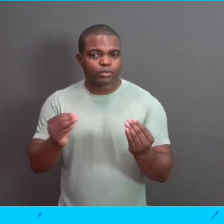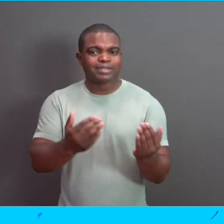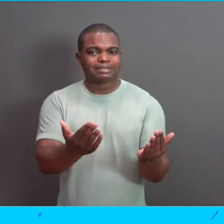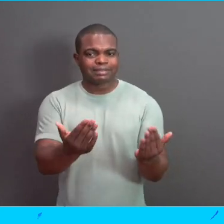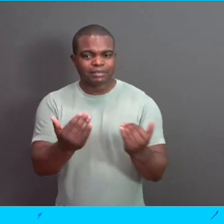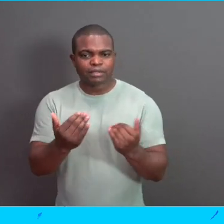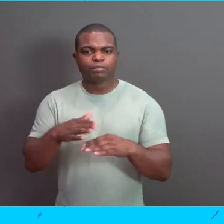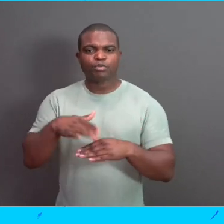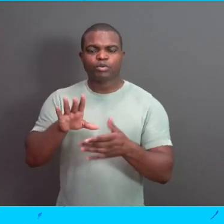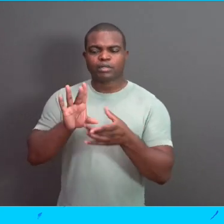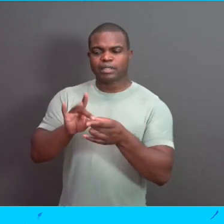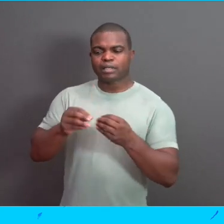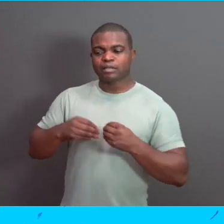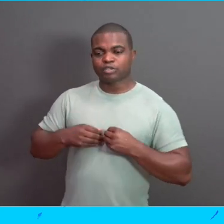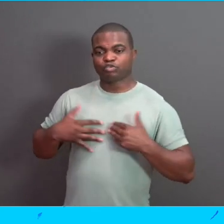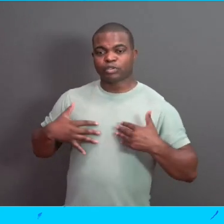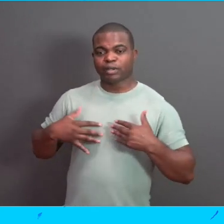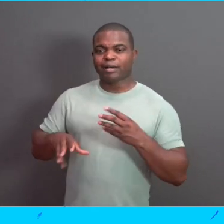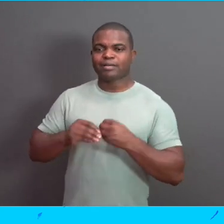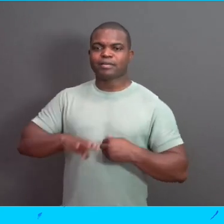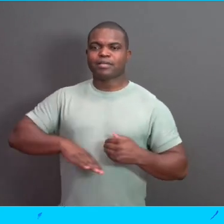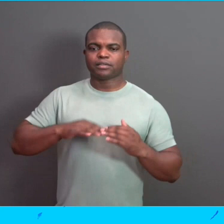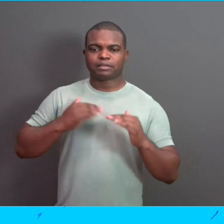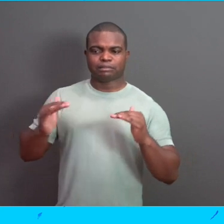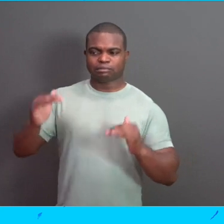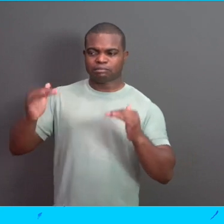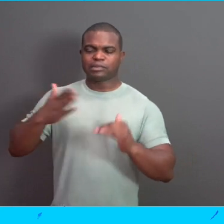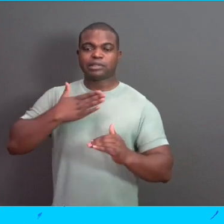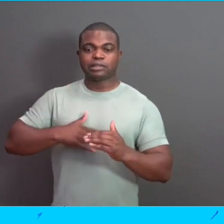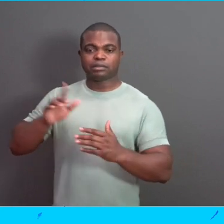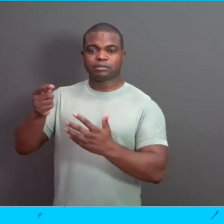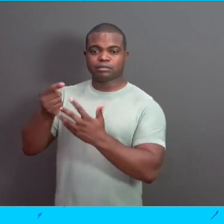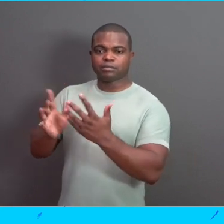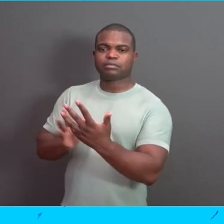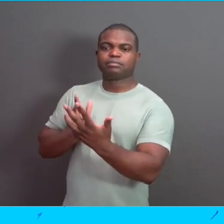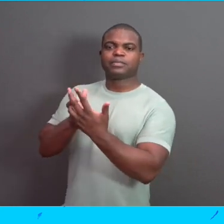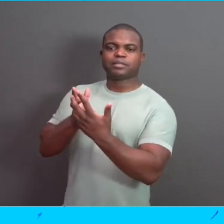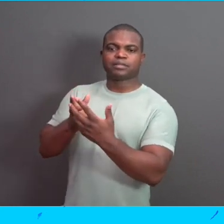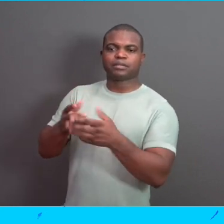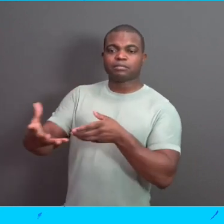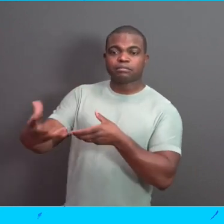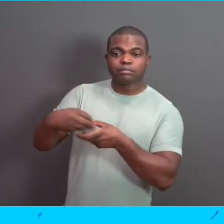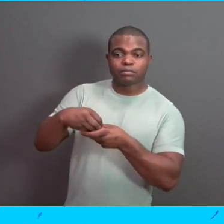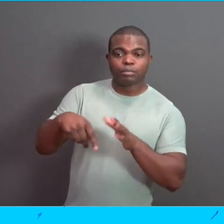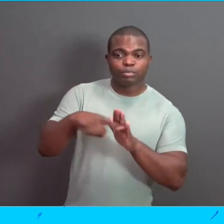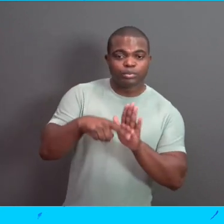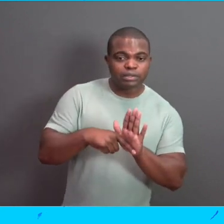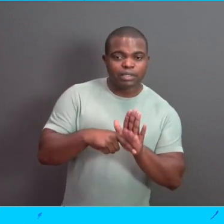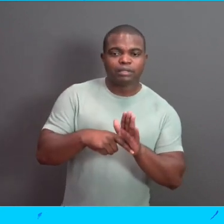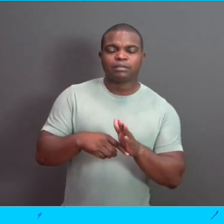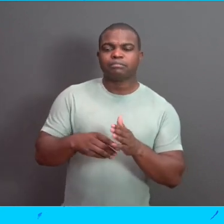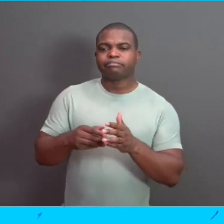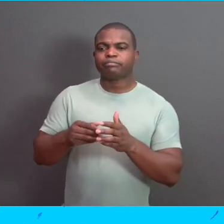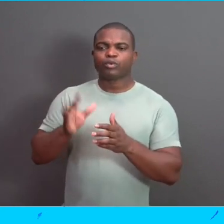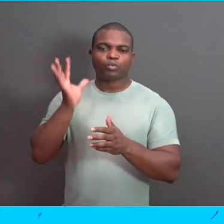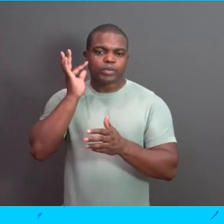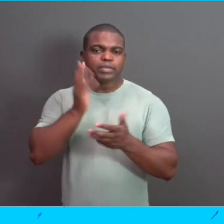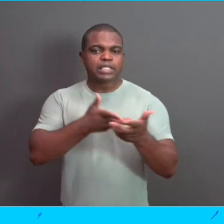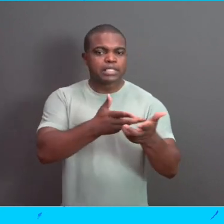politiques directionnées aux femmes et aux filles, avoir du feedback de ces personnes et voir qu'est-ce qu'on peut faire avec